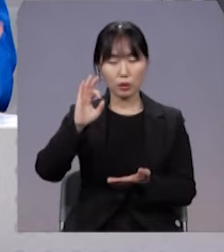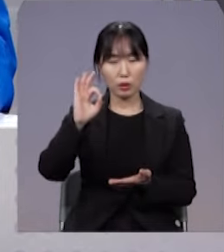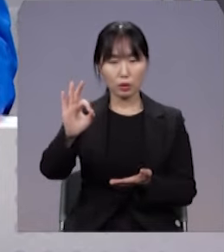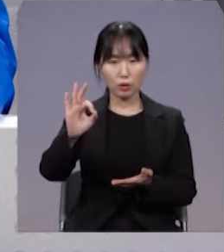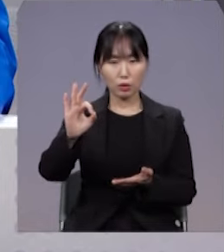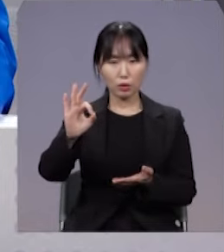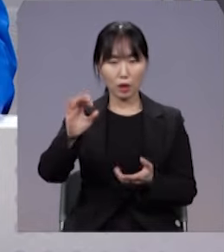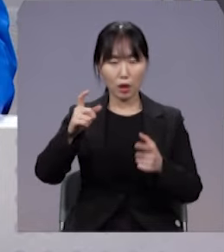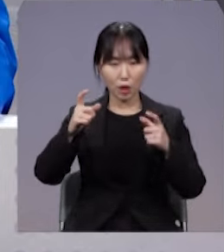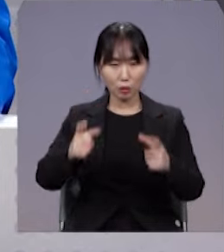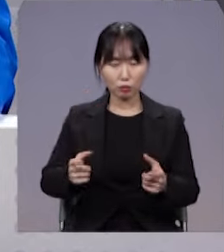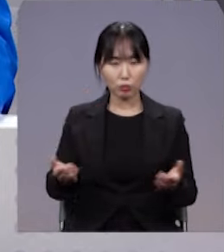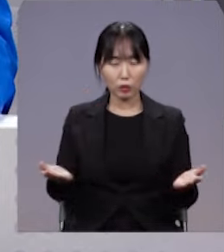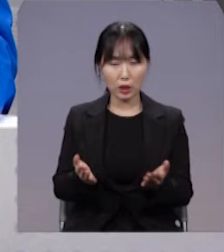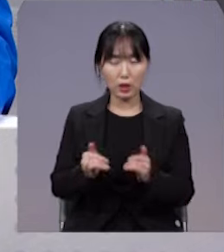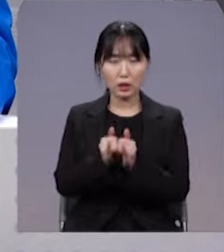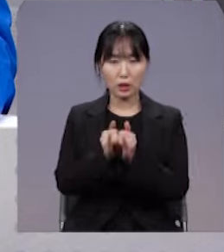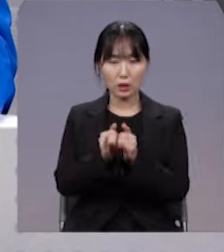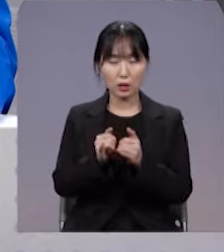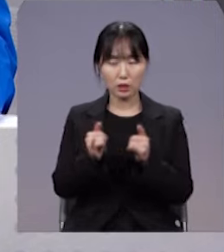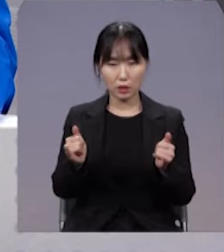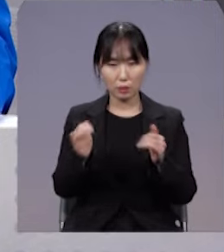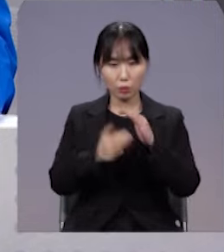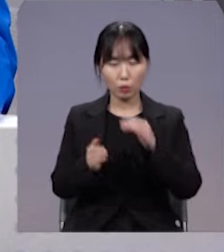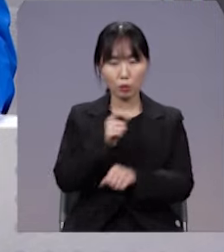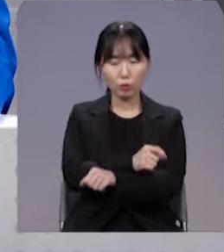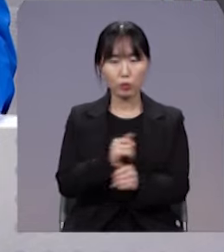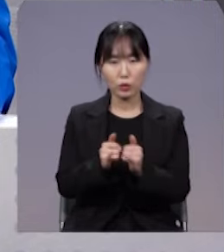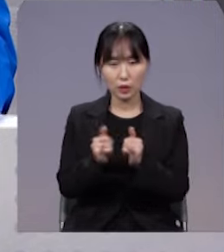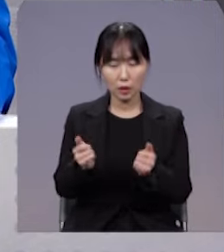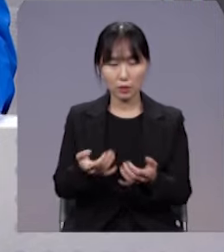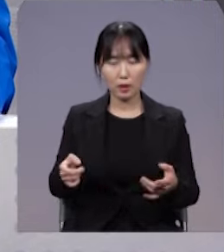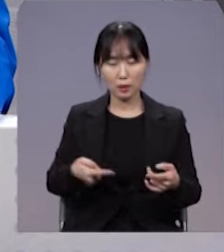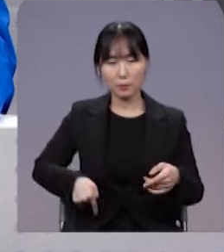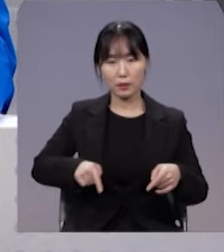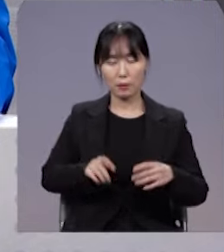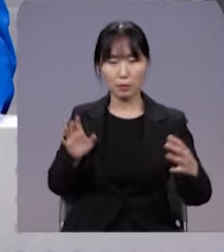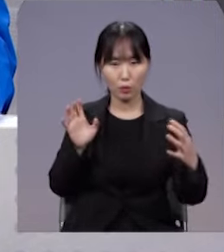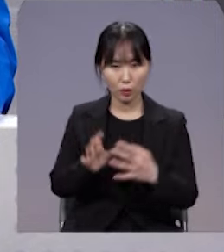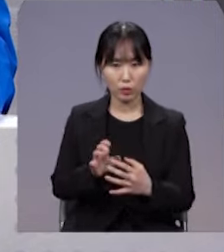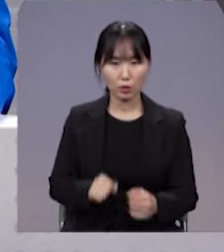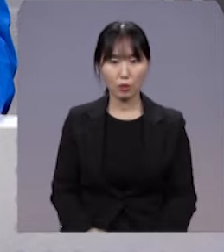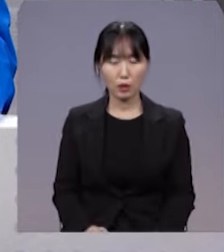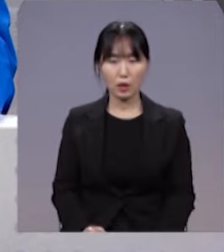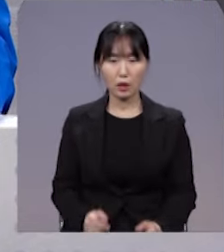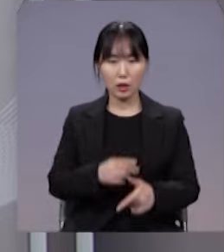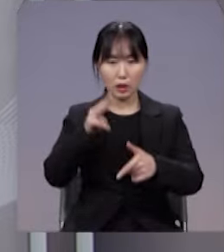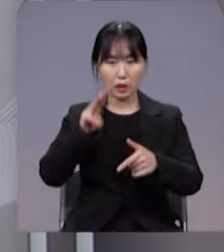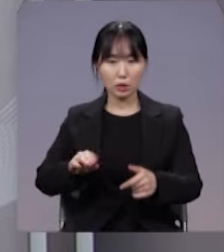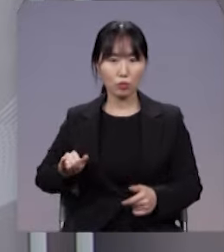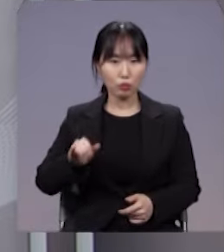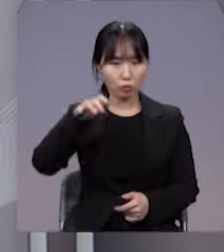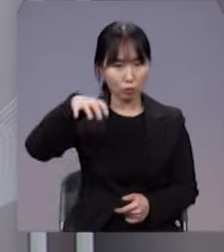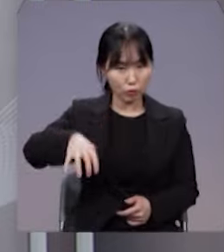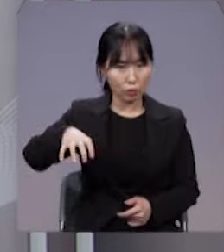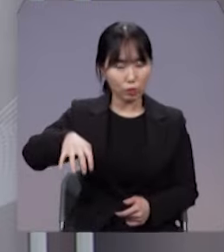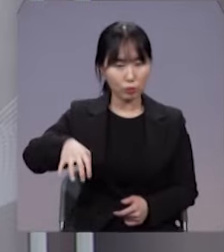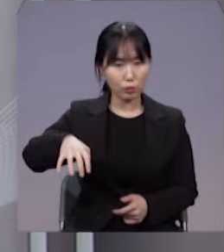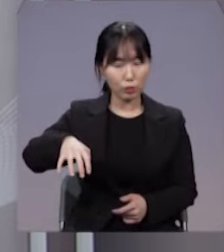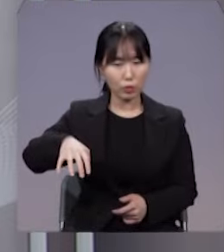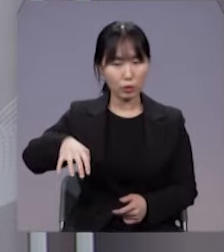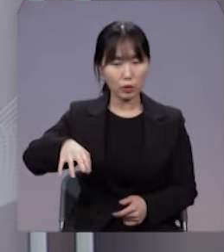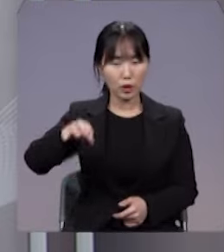함께 모여서 인천 영도에는 구제 공약이고 대한민국의 심장이기 때문에